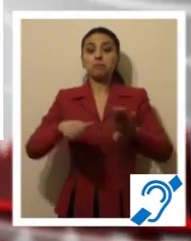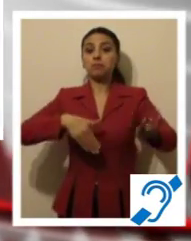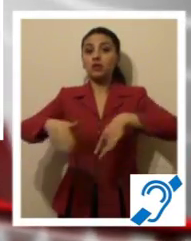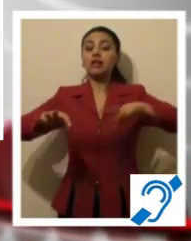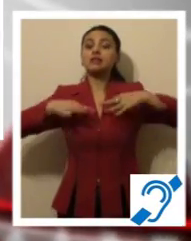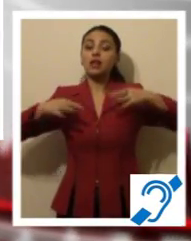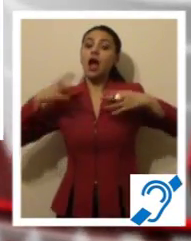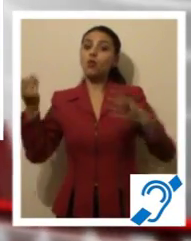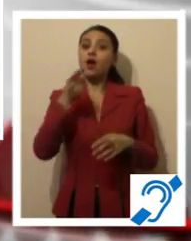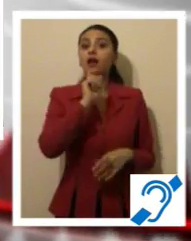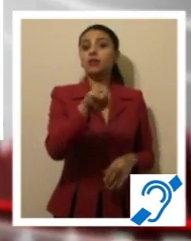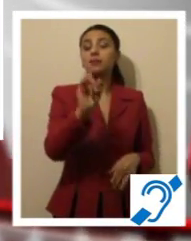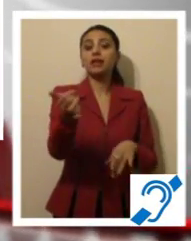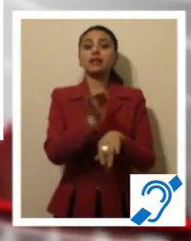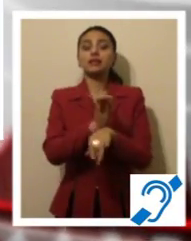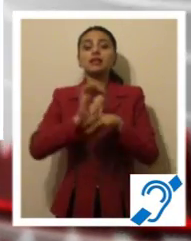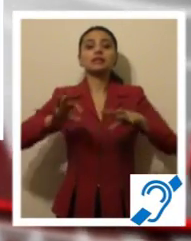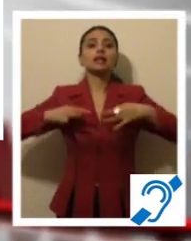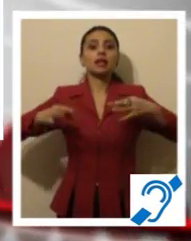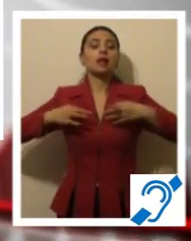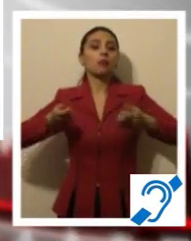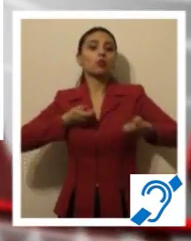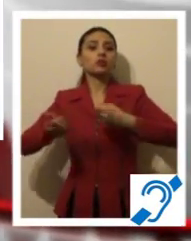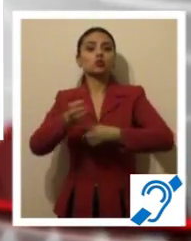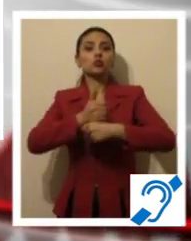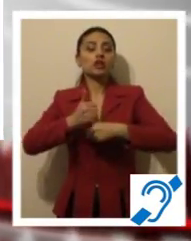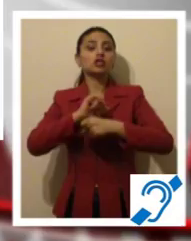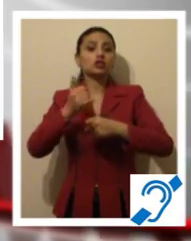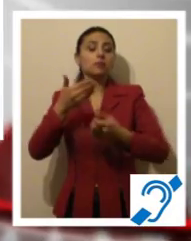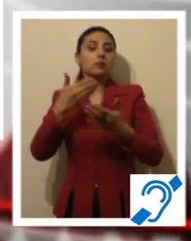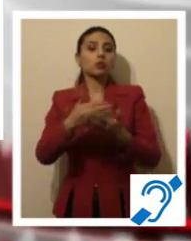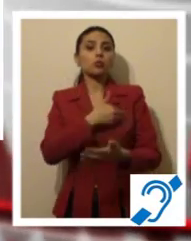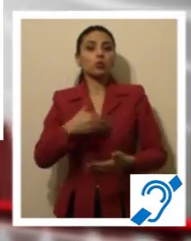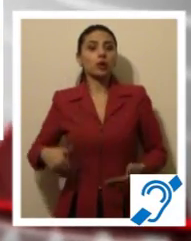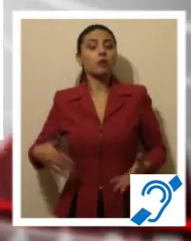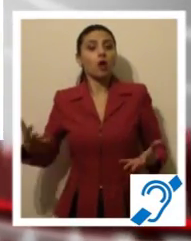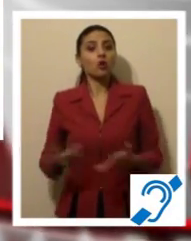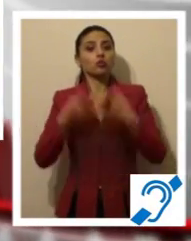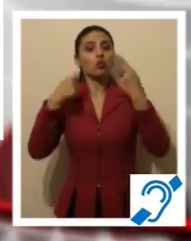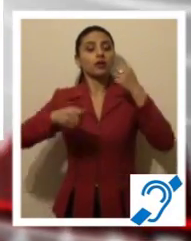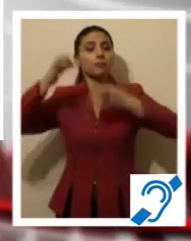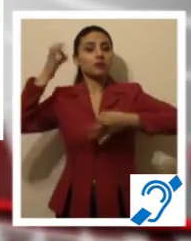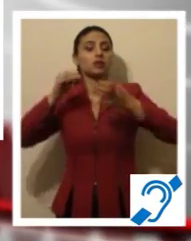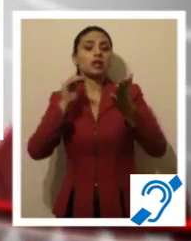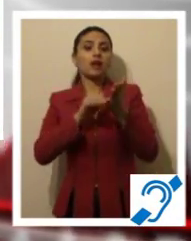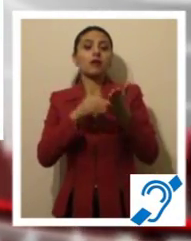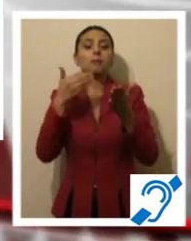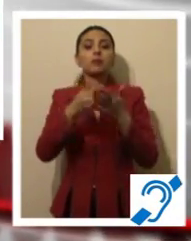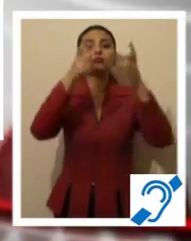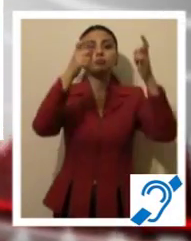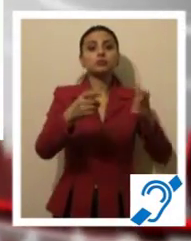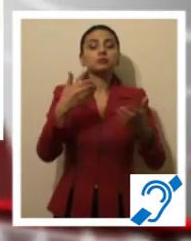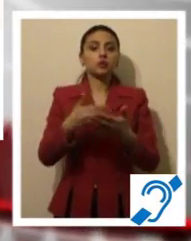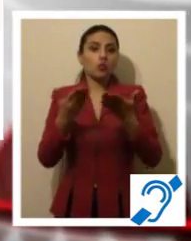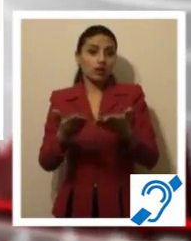reluat atenționarea către direcțiile de sănătate publică județene și a municipiului București pentru a lua toate măsurile care se impun la nivelul unităților